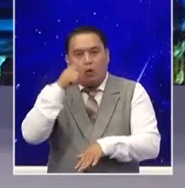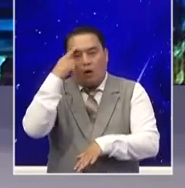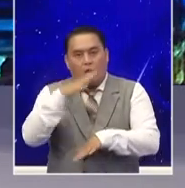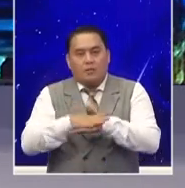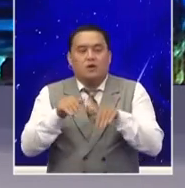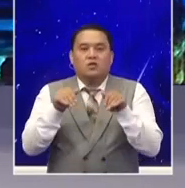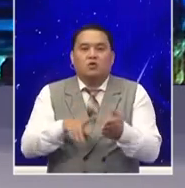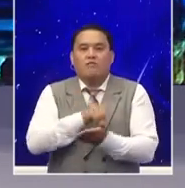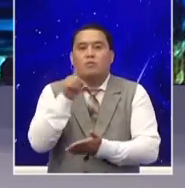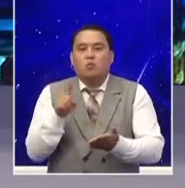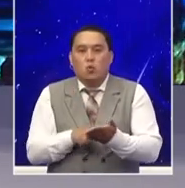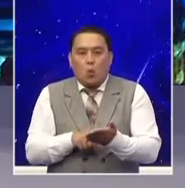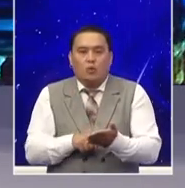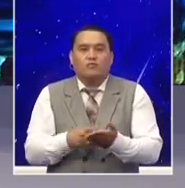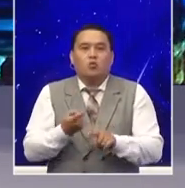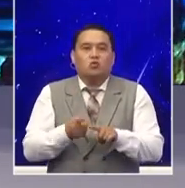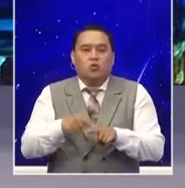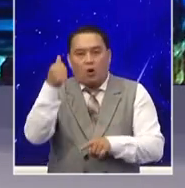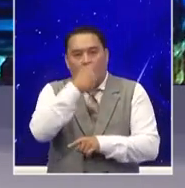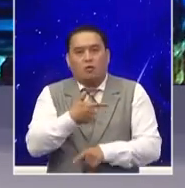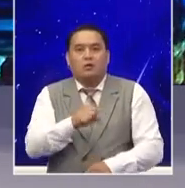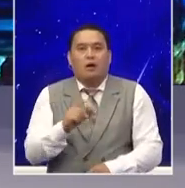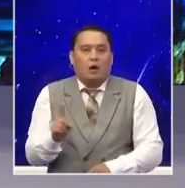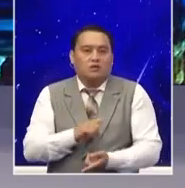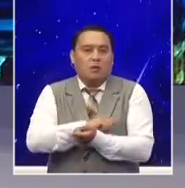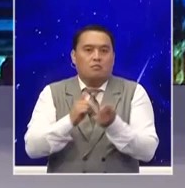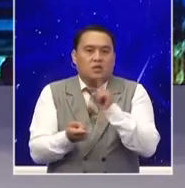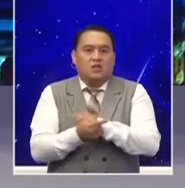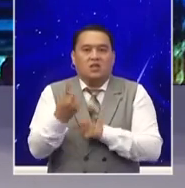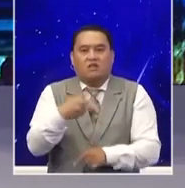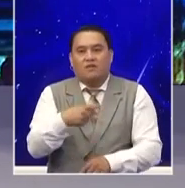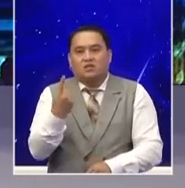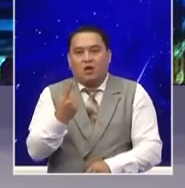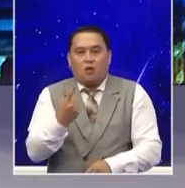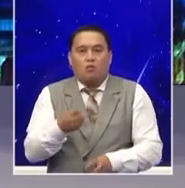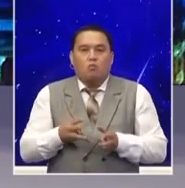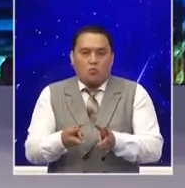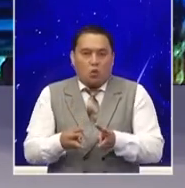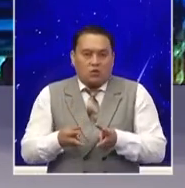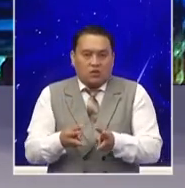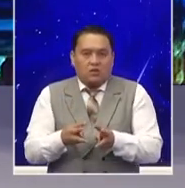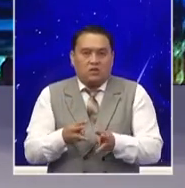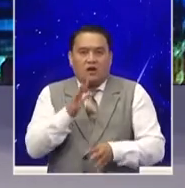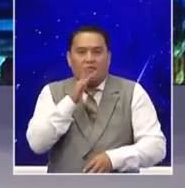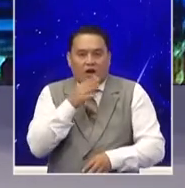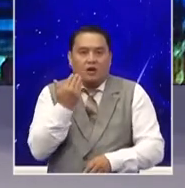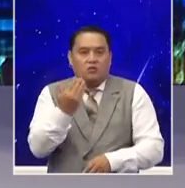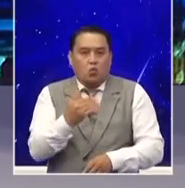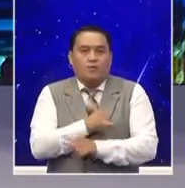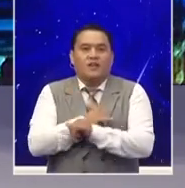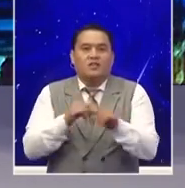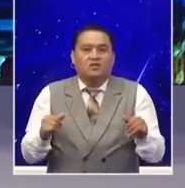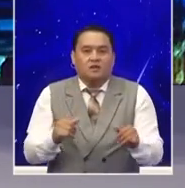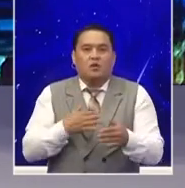пообещал решить вопрос. Буквально в тот же год на природный газ переведена 21 блочно-модульная котельная. За счет этого возросла